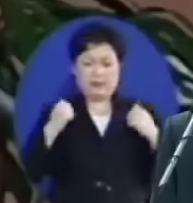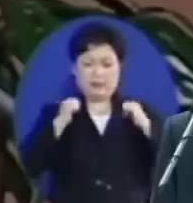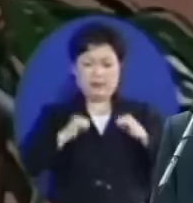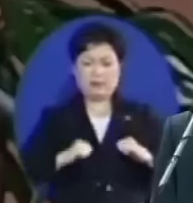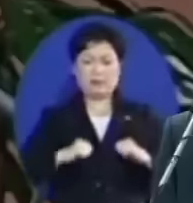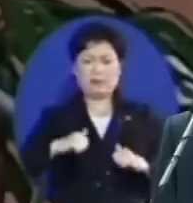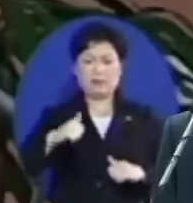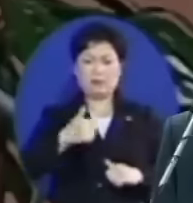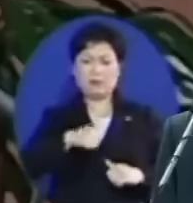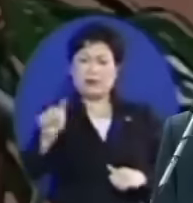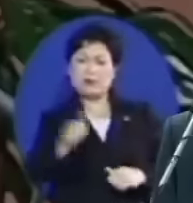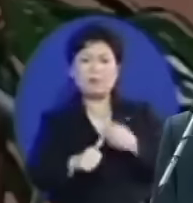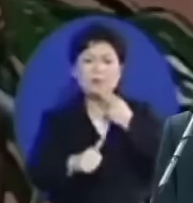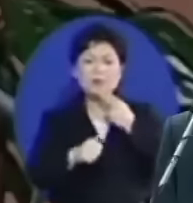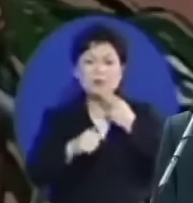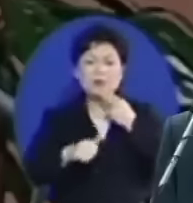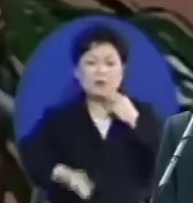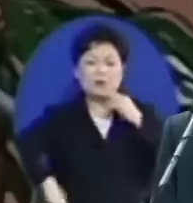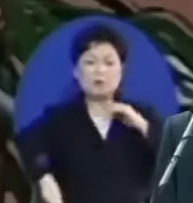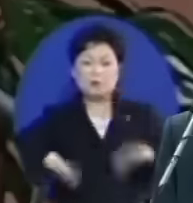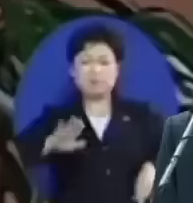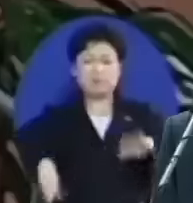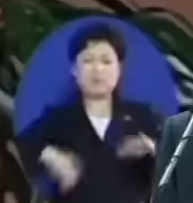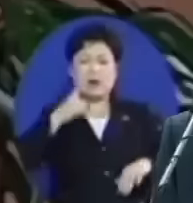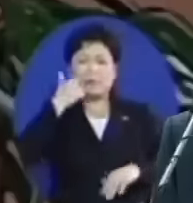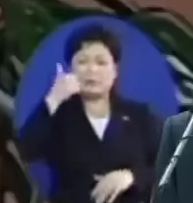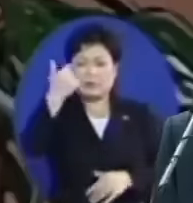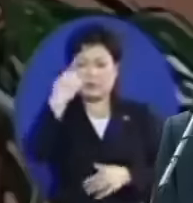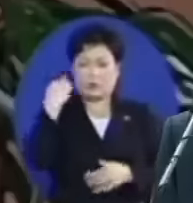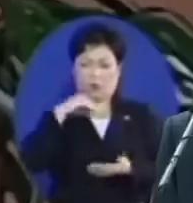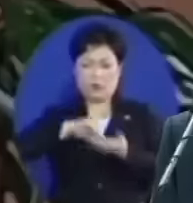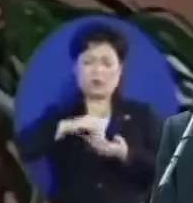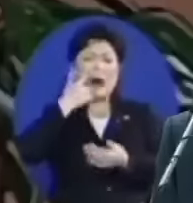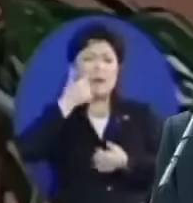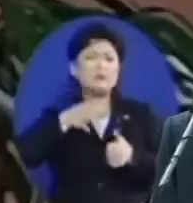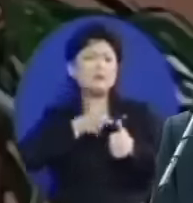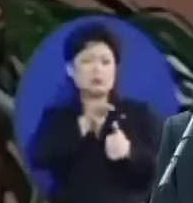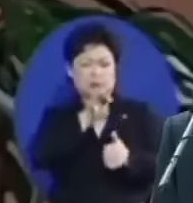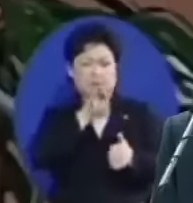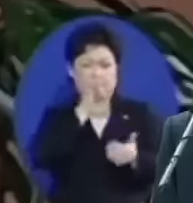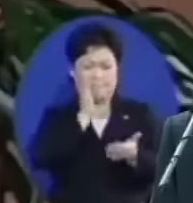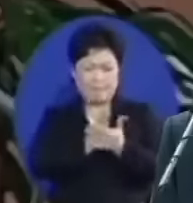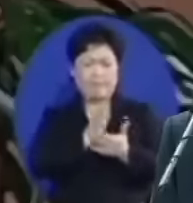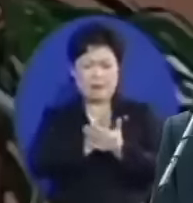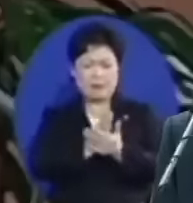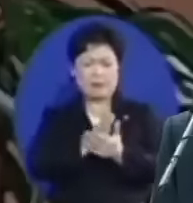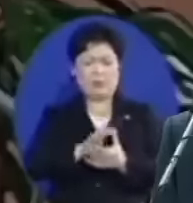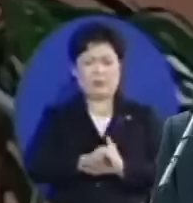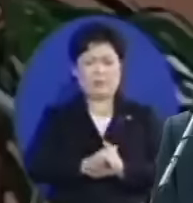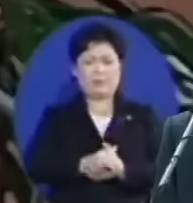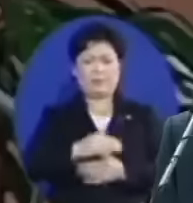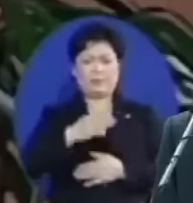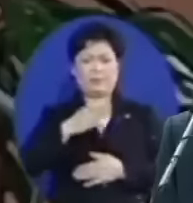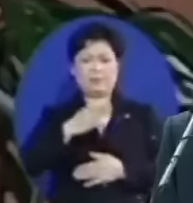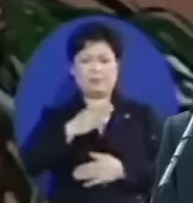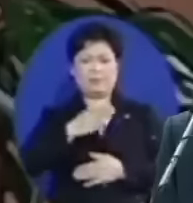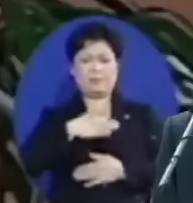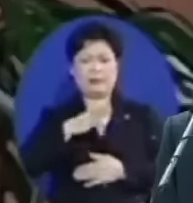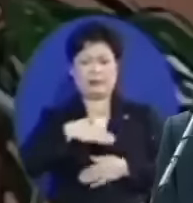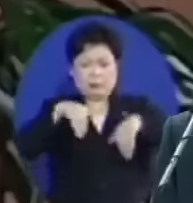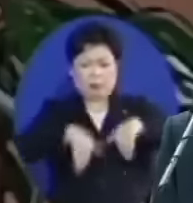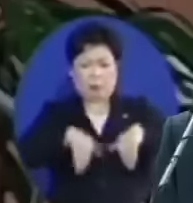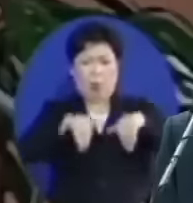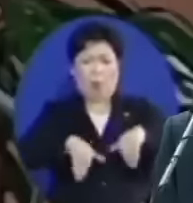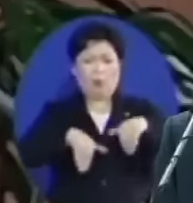없으니까 빈손 들고 아버지께로 가서 아버지 이제 아들이라는 그림을 받지 못하니 날 품팔이로